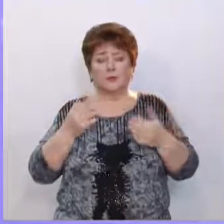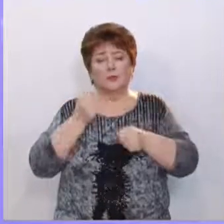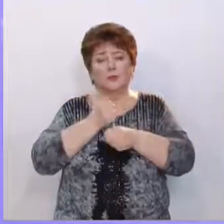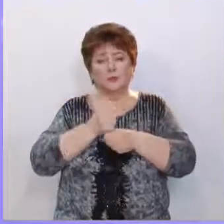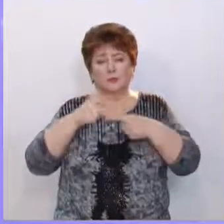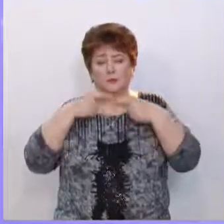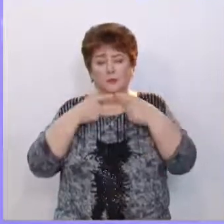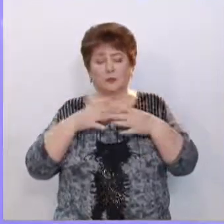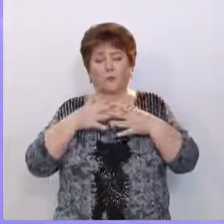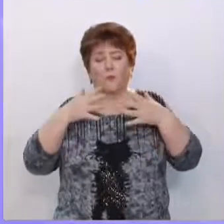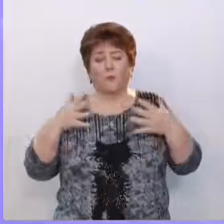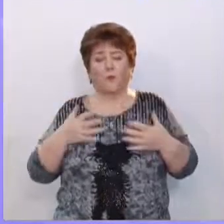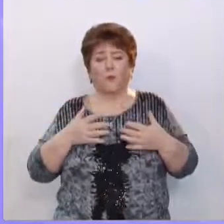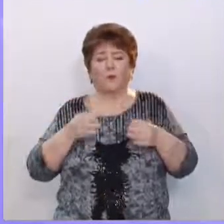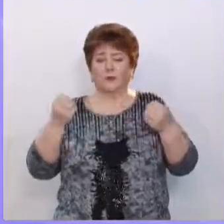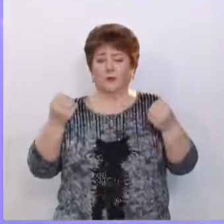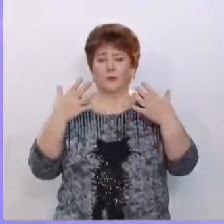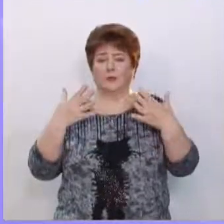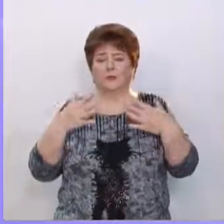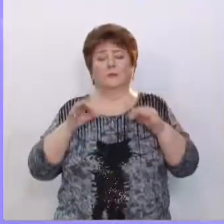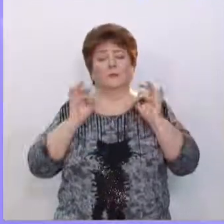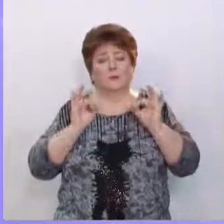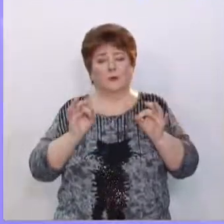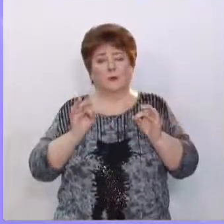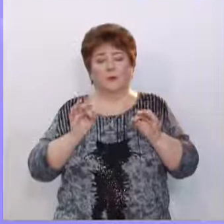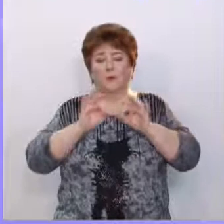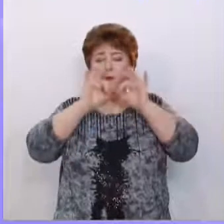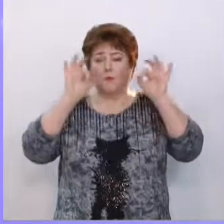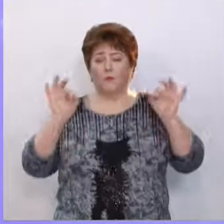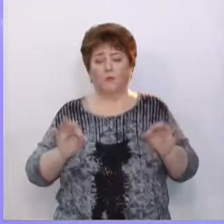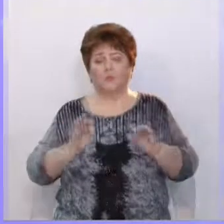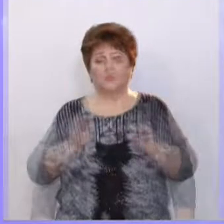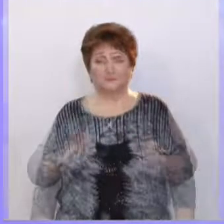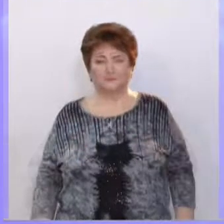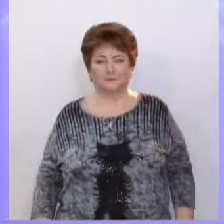делают речь более яркой, выразительной, образной.